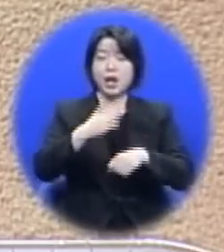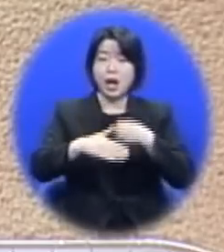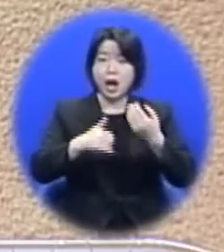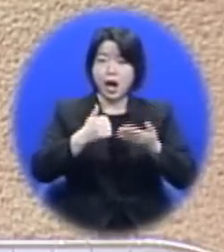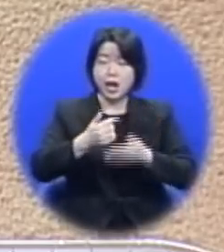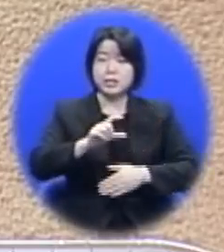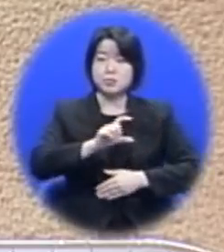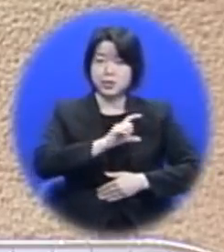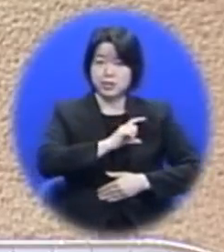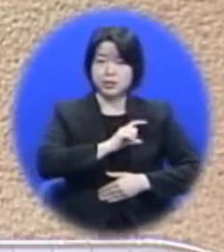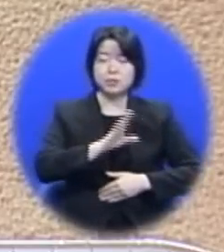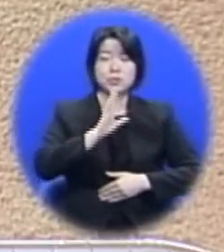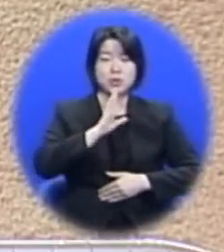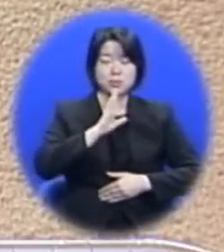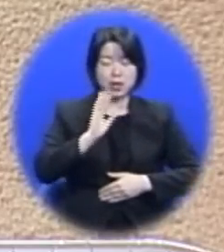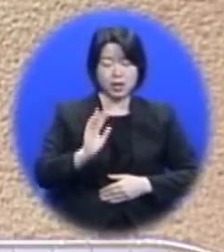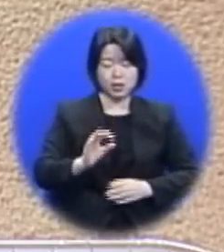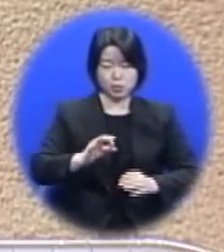하나님의 이름은 정말